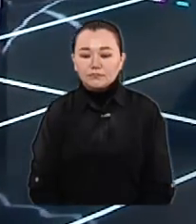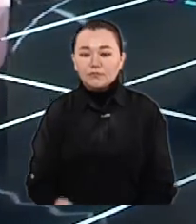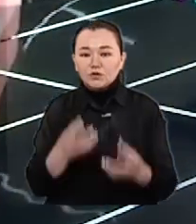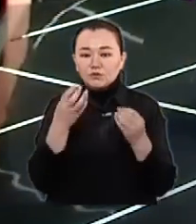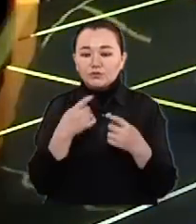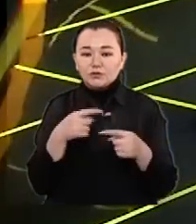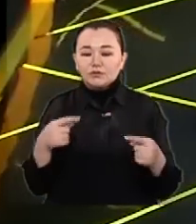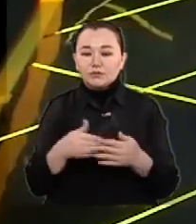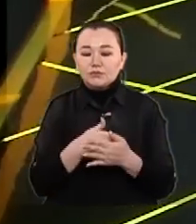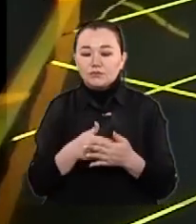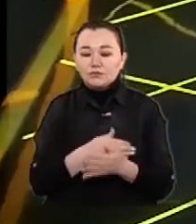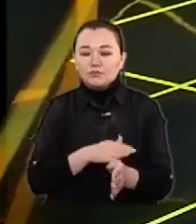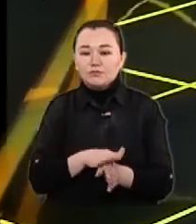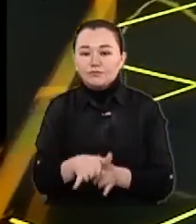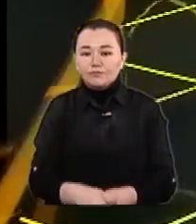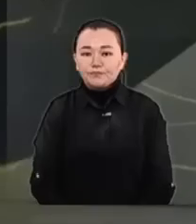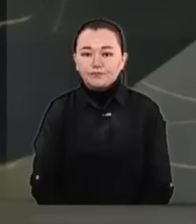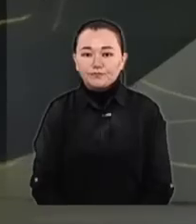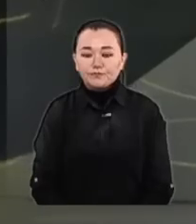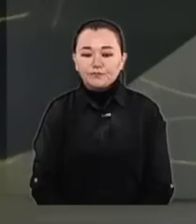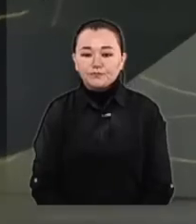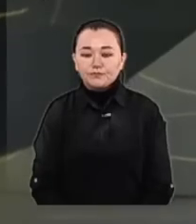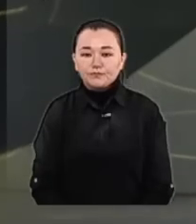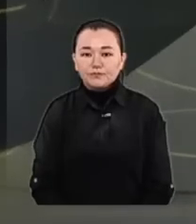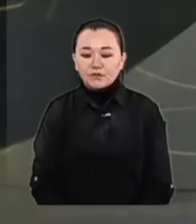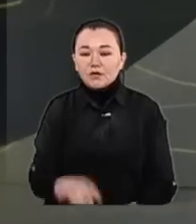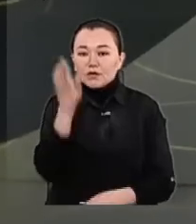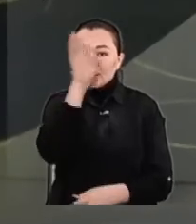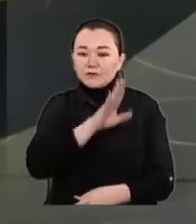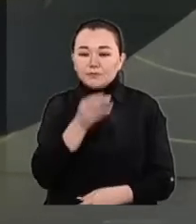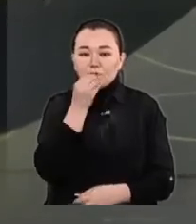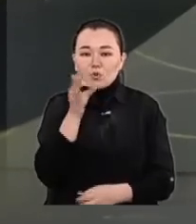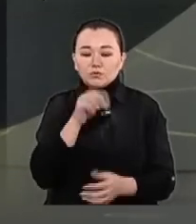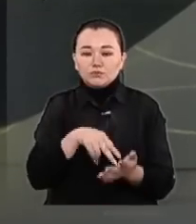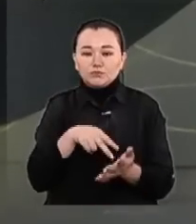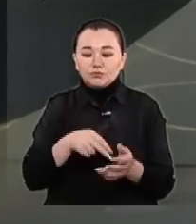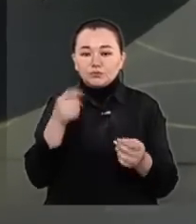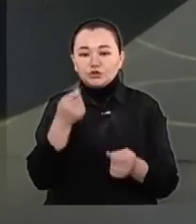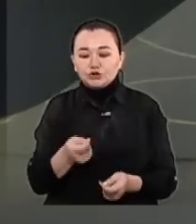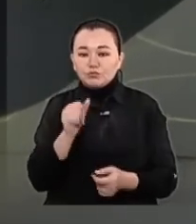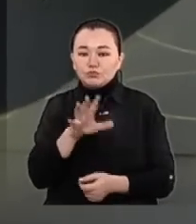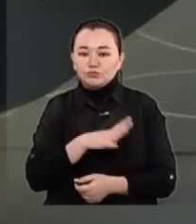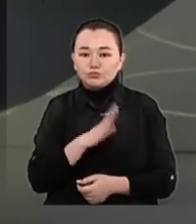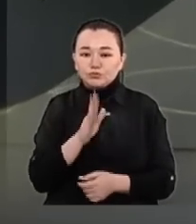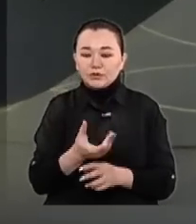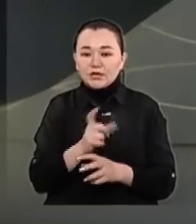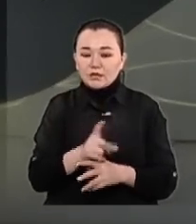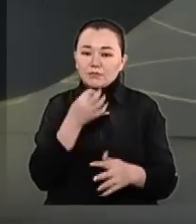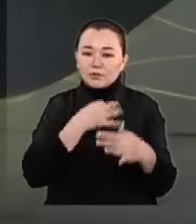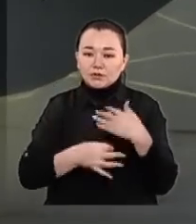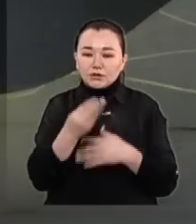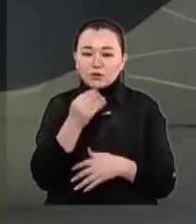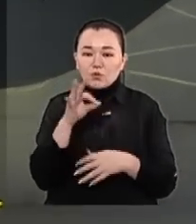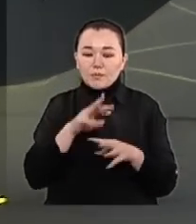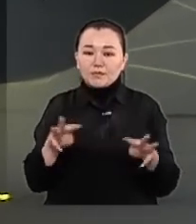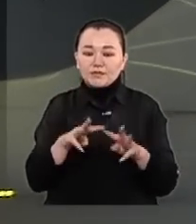Енді осы және өзге де жаңалықтар толығырақ. Елімізде азық-түлік бағасы арзандауы мүмкін. Мұндай болжамды қаржы